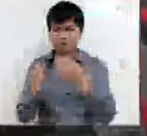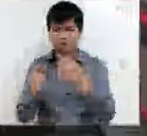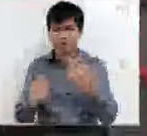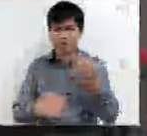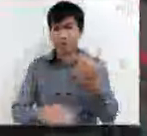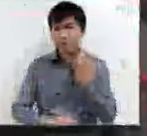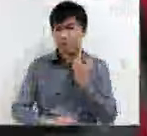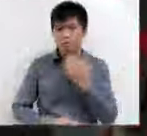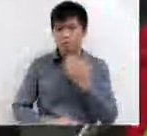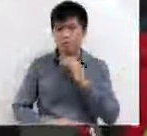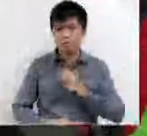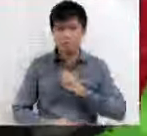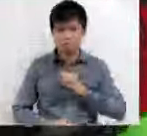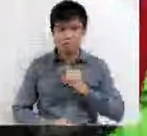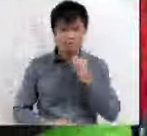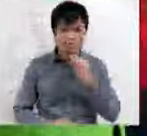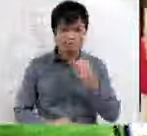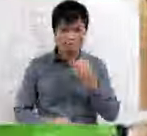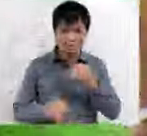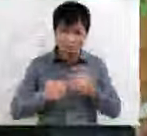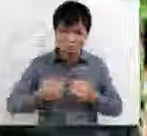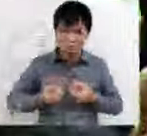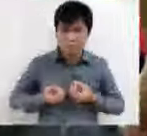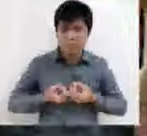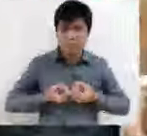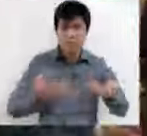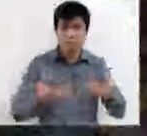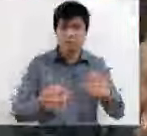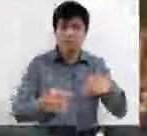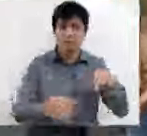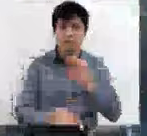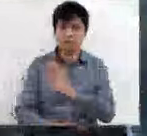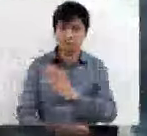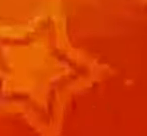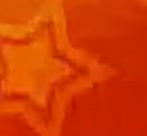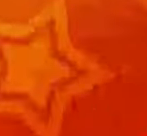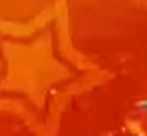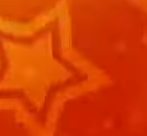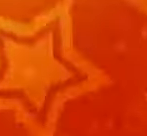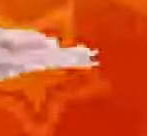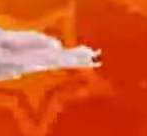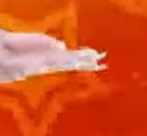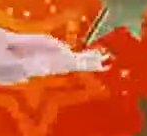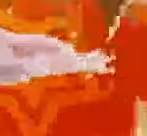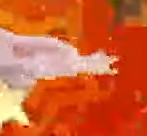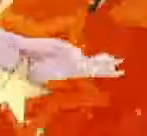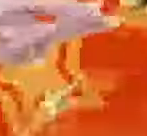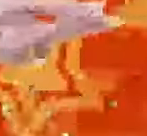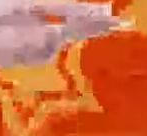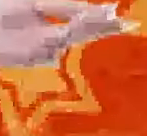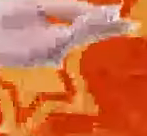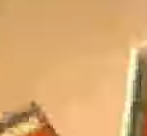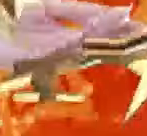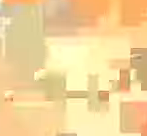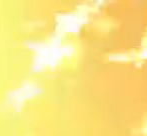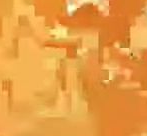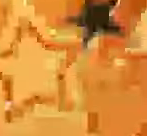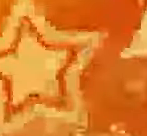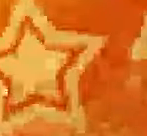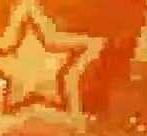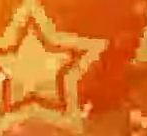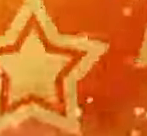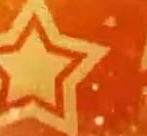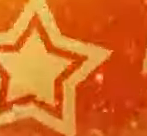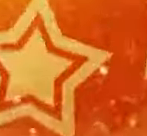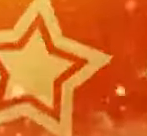Nagbabalita mula sa Frontline, JC Cosico, News 5. So, Biz,